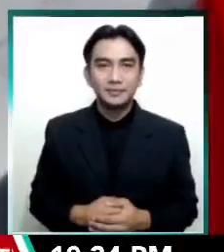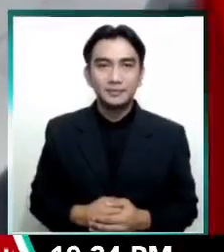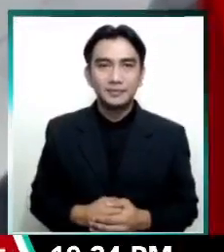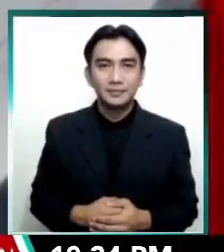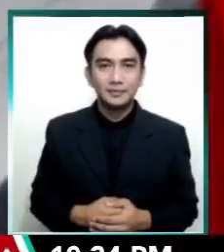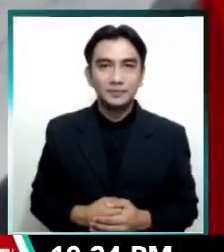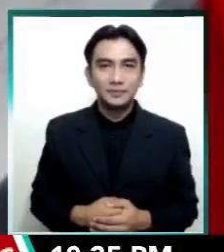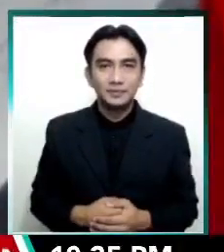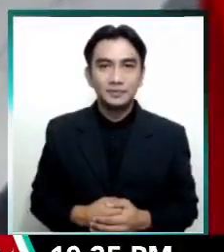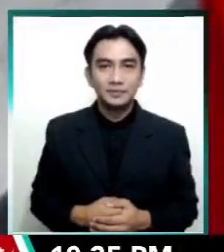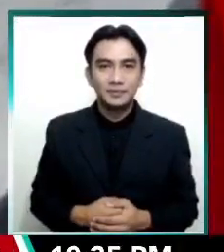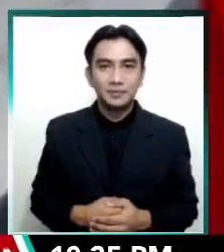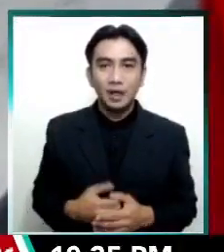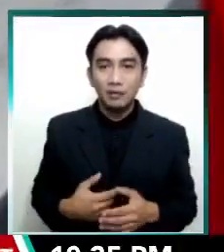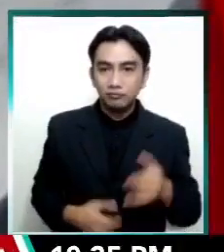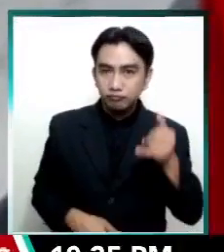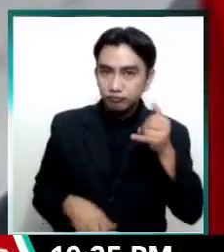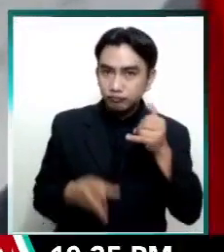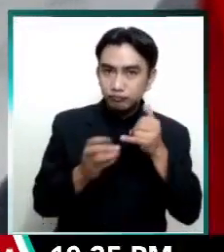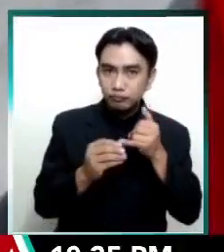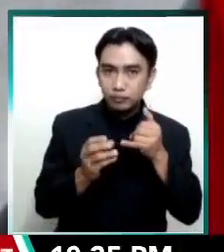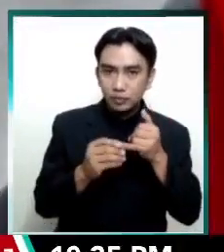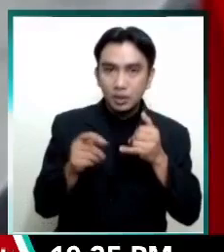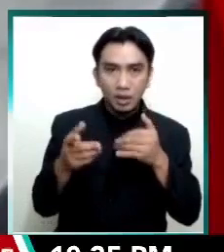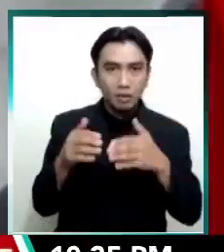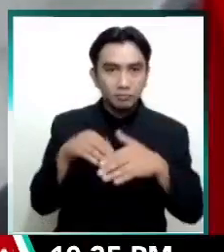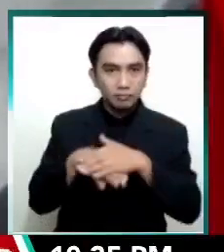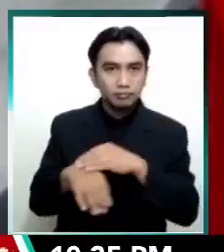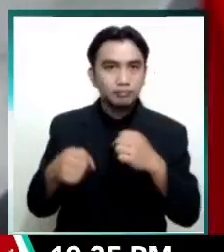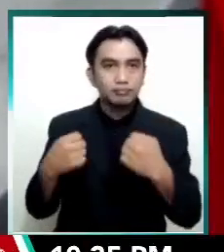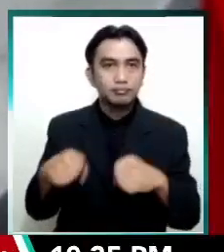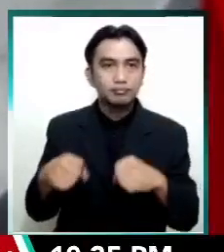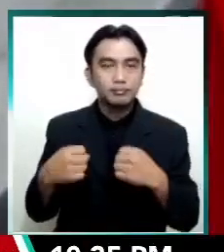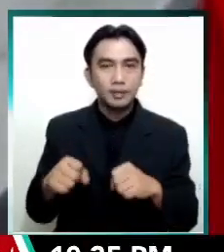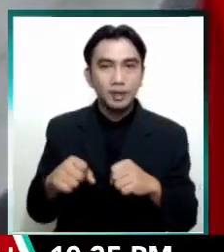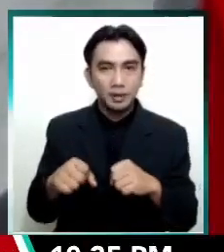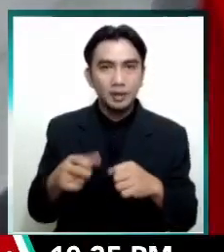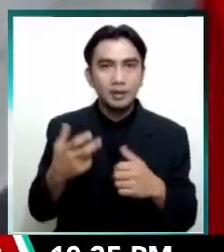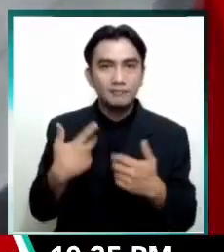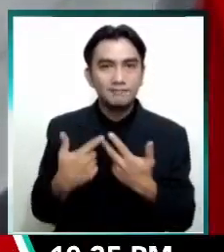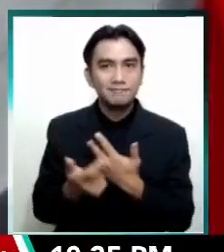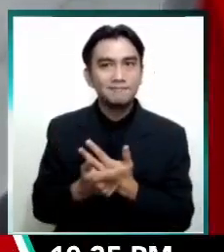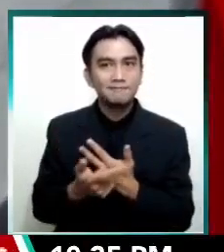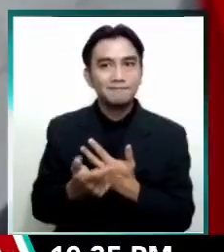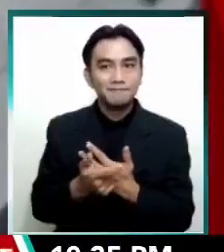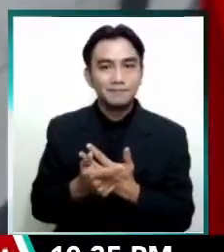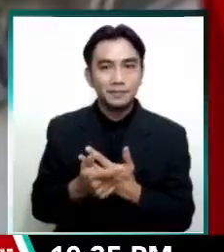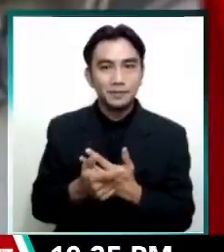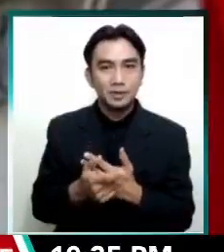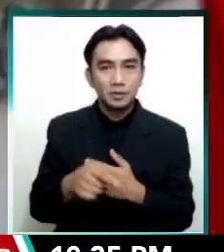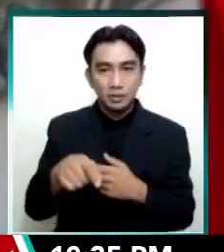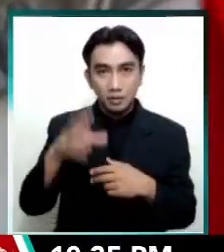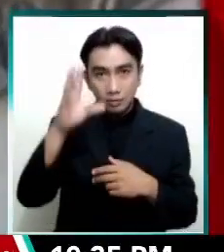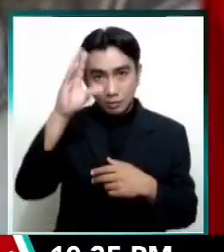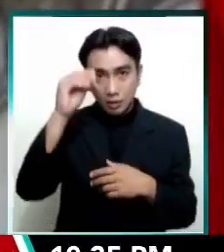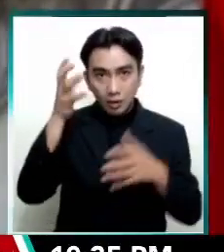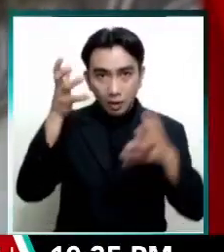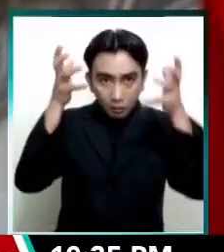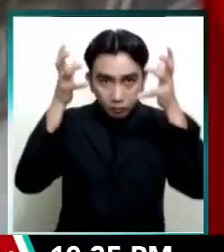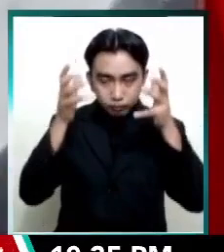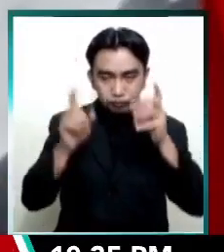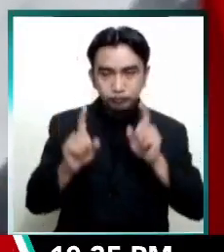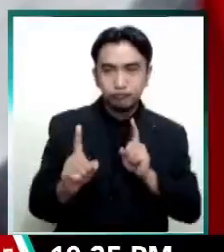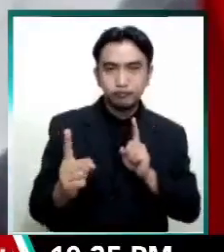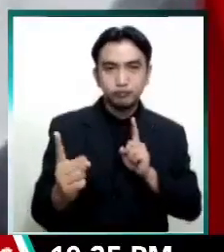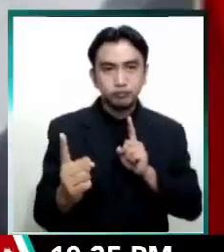Sakuha ng CCTV sa isang convenience store sa Binyan City, Laguna, makikitang lumapit sa kahera ang nakahelmet na lalaking iyan. Maya-maya naglabas siya ng